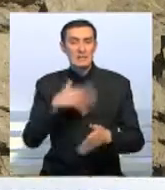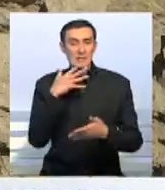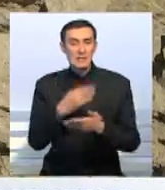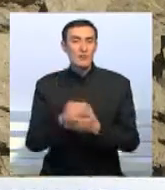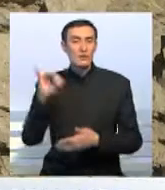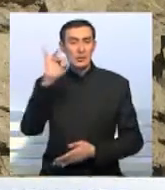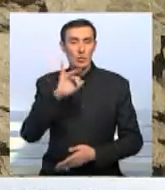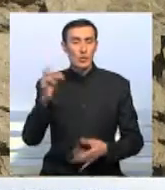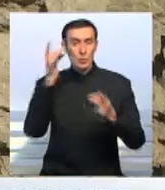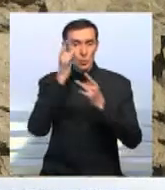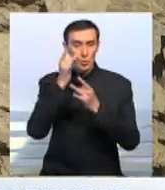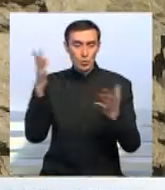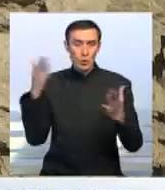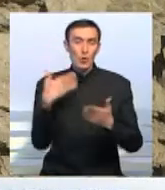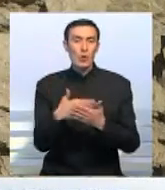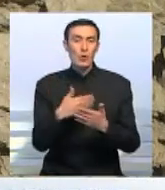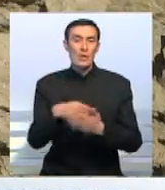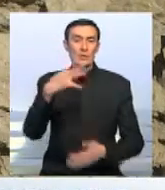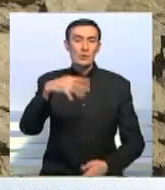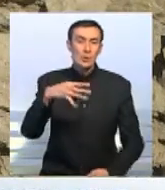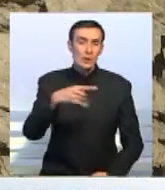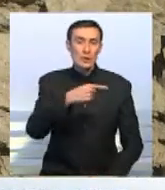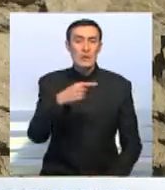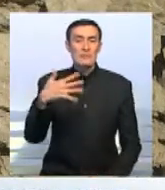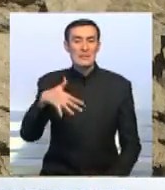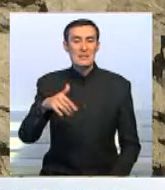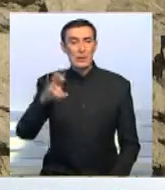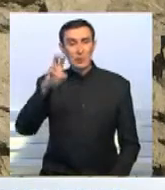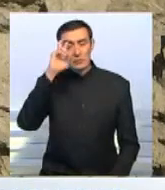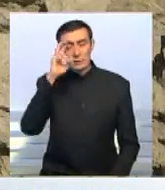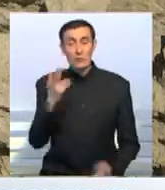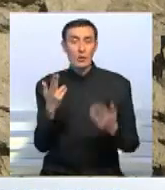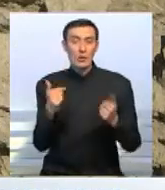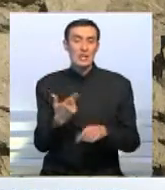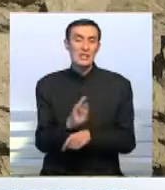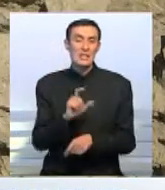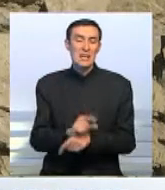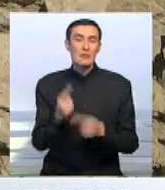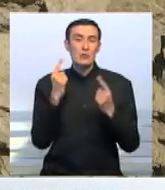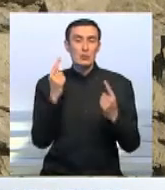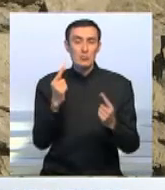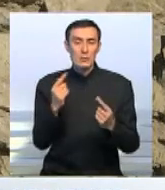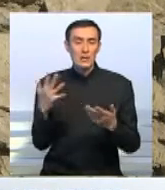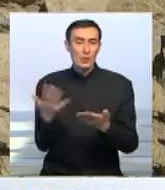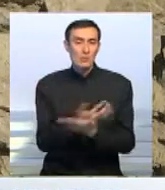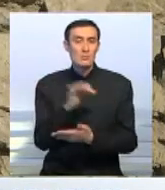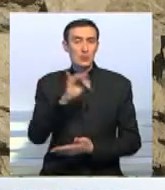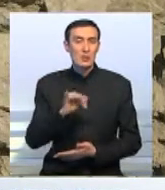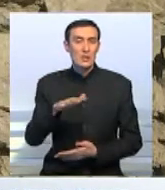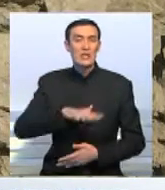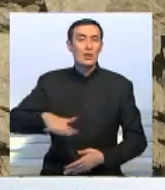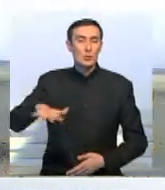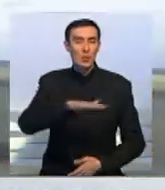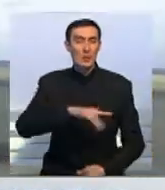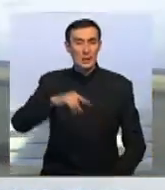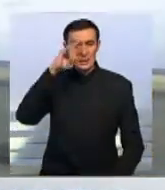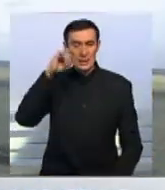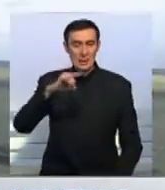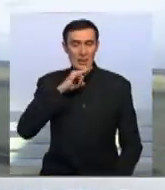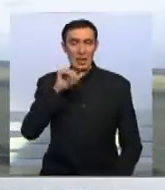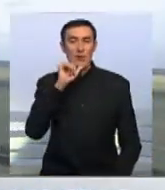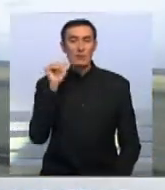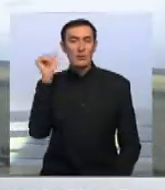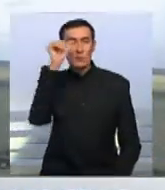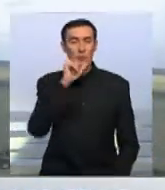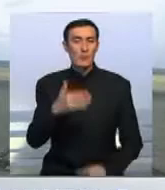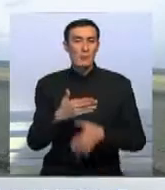в истории и культуре около 40-50 государств. Но, конечно, самые крупные следы мы видим на территории Казахстана. В прошлом году